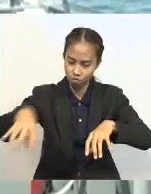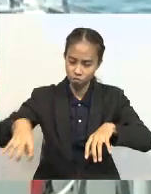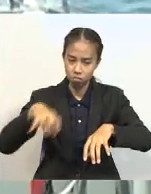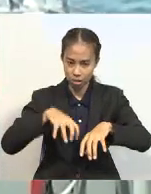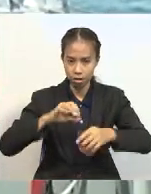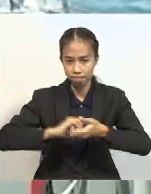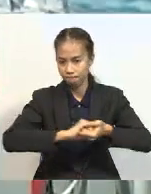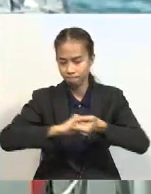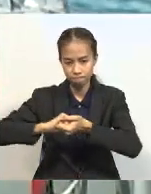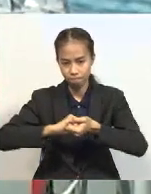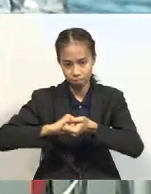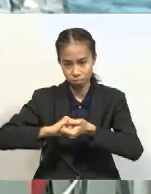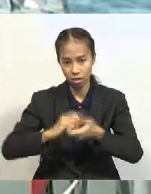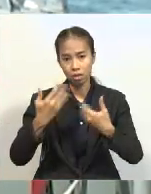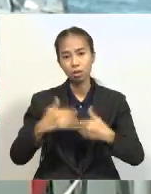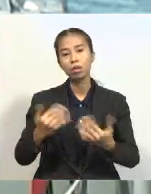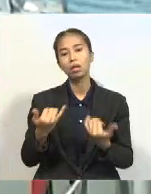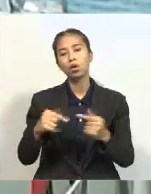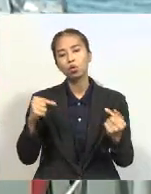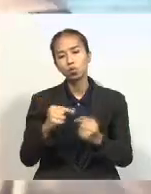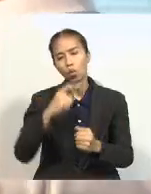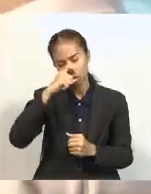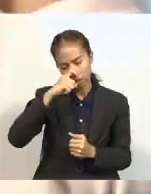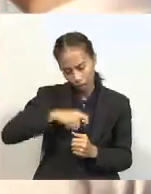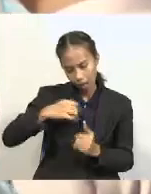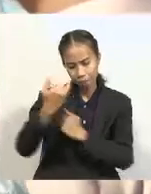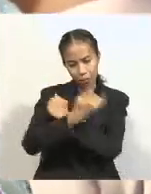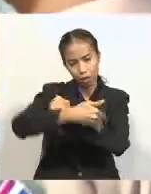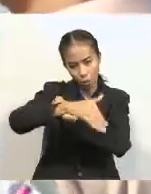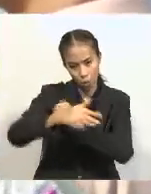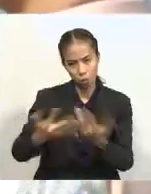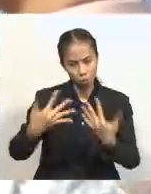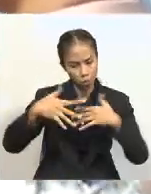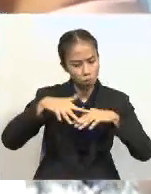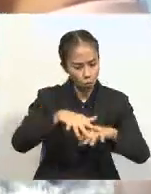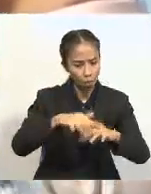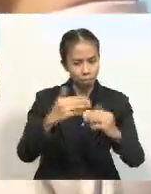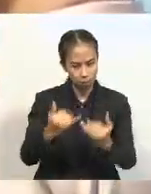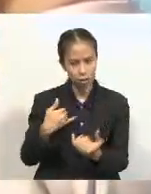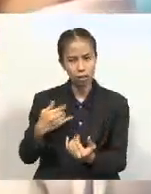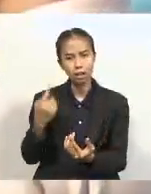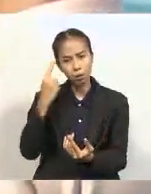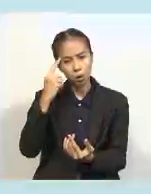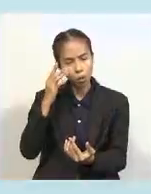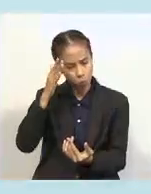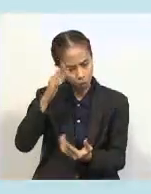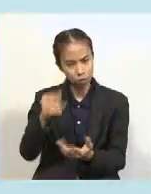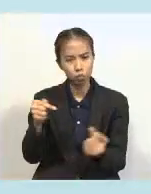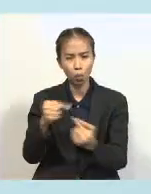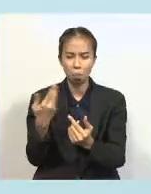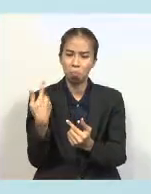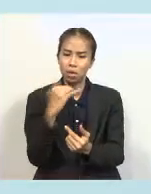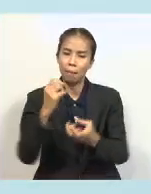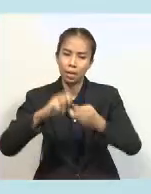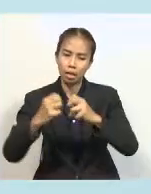ฏิบัติงานร่วมกันระหว่างหน่วยงานทั้งภายในประเทศและต่างประเทศพร้อมที่จะตอบสนองต่อแนวโน้มภัยคุกคามทางทะเลที่เพิ่มม